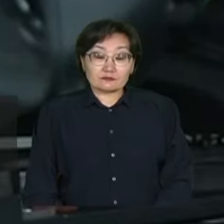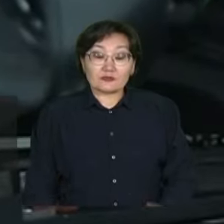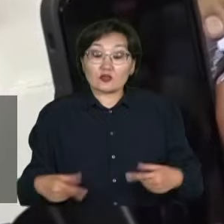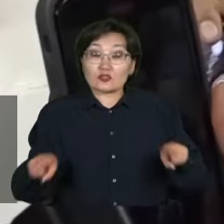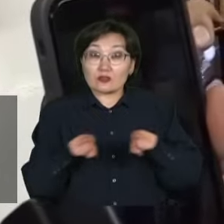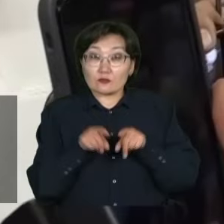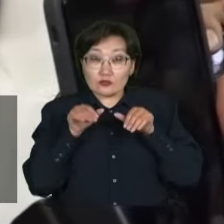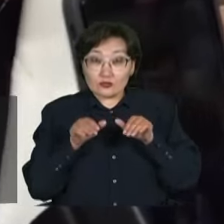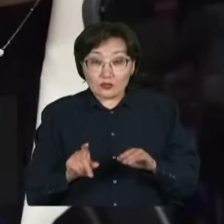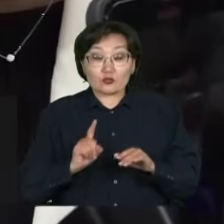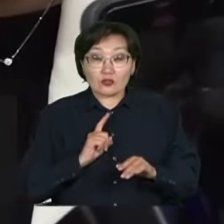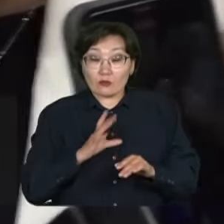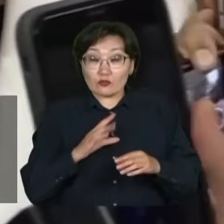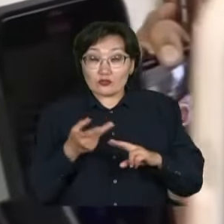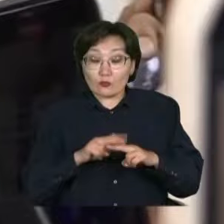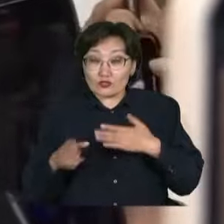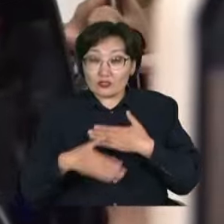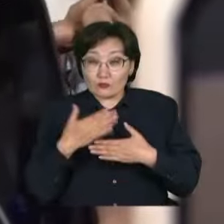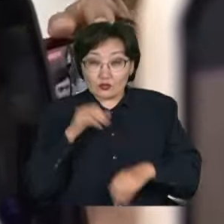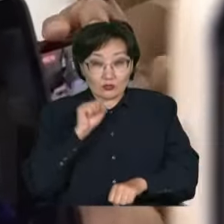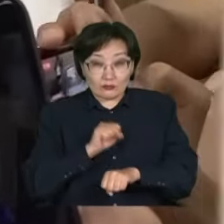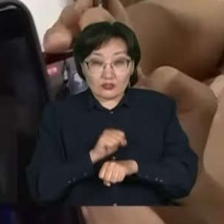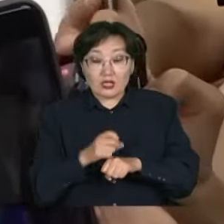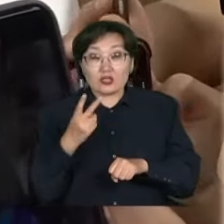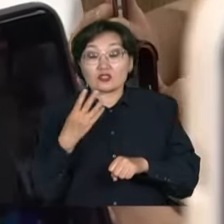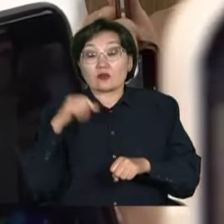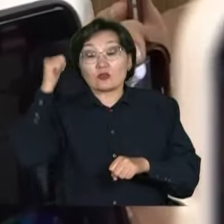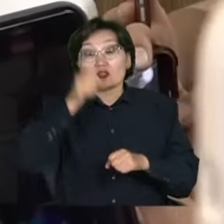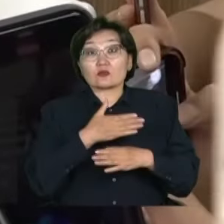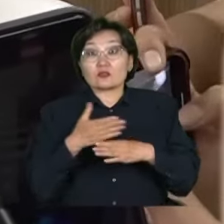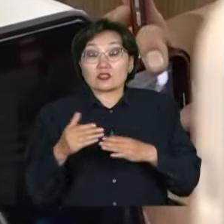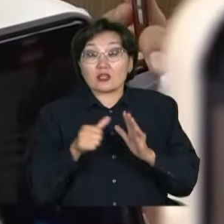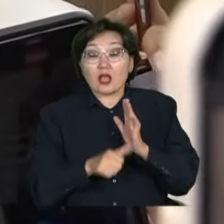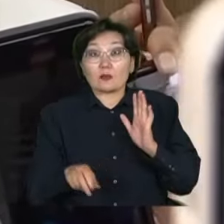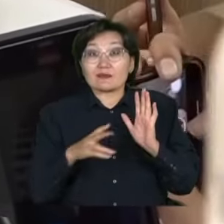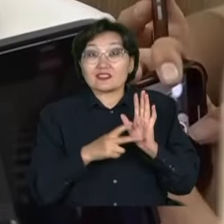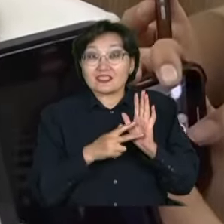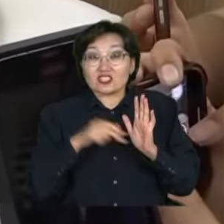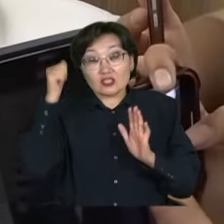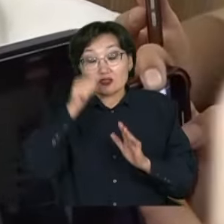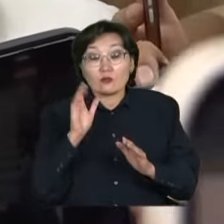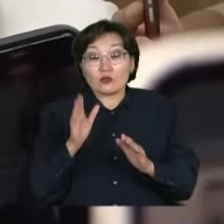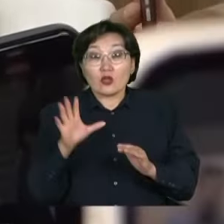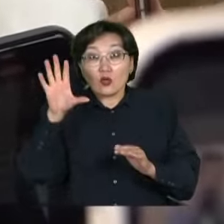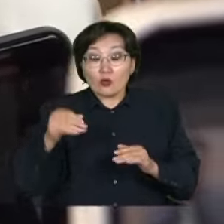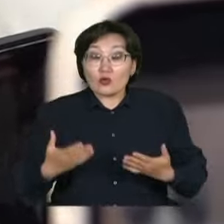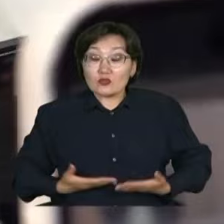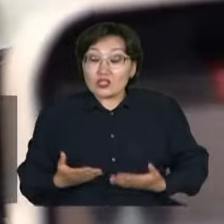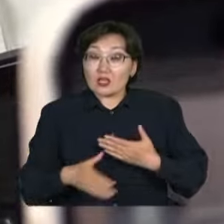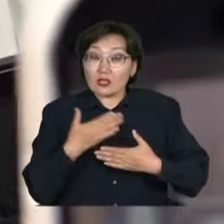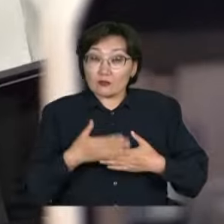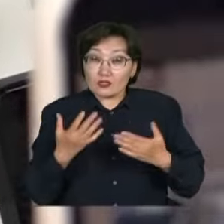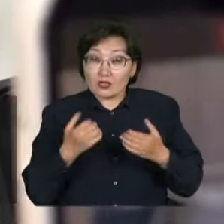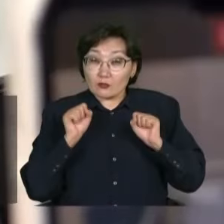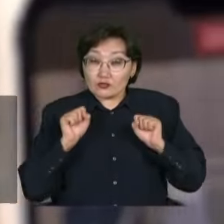Осындай үкімді де күткенбіз. Осы жазамен тоқтаймыз. 24 жылдан кейін ол 68 жасқа келеді. Мұны өмірлік жаза деп қабылдасақ та